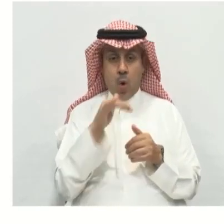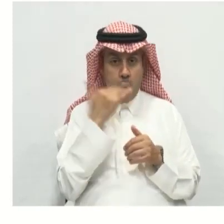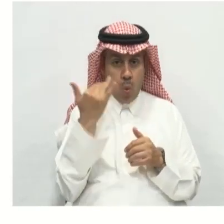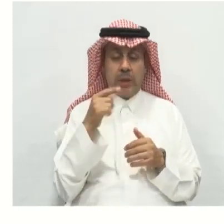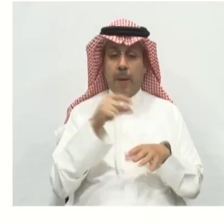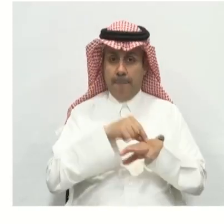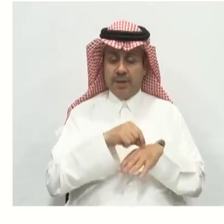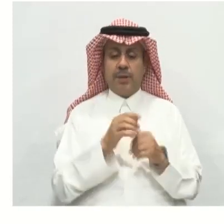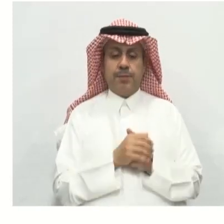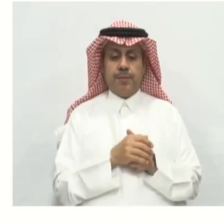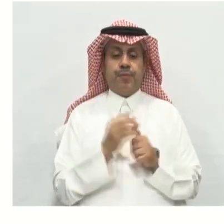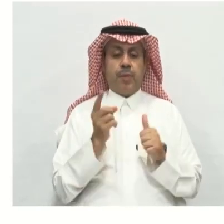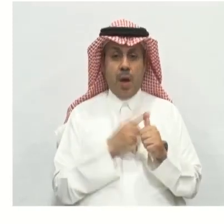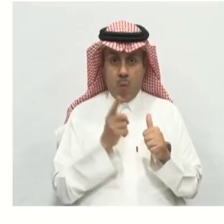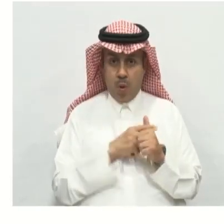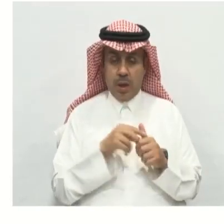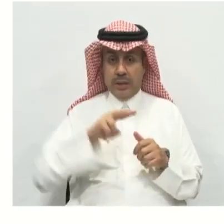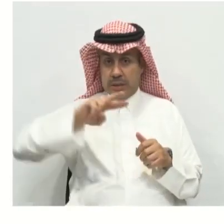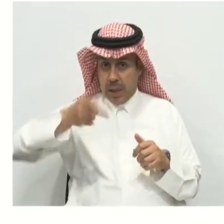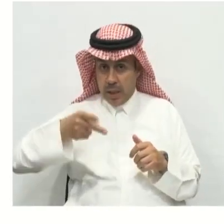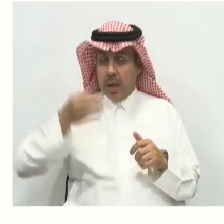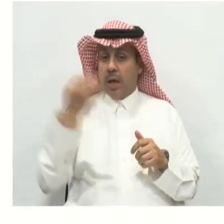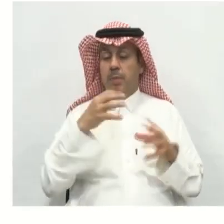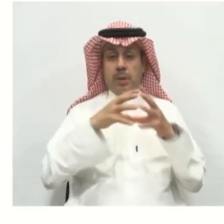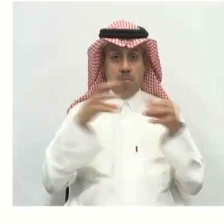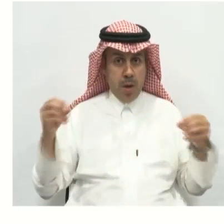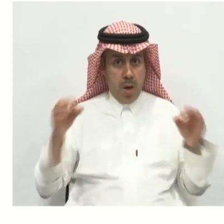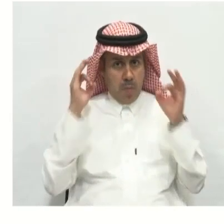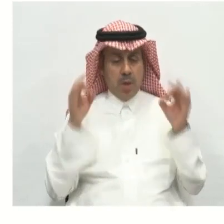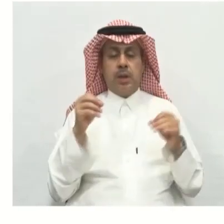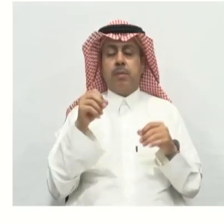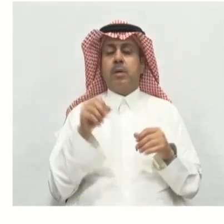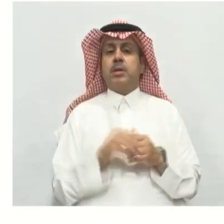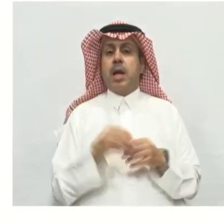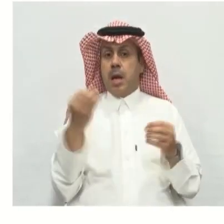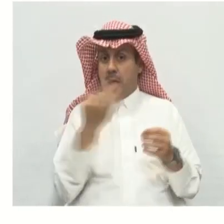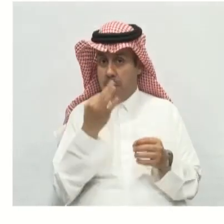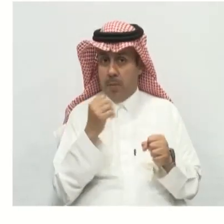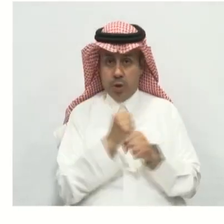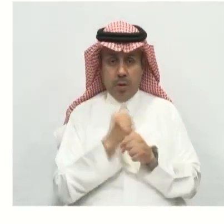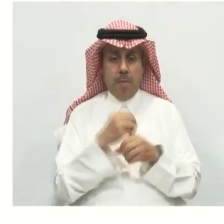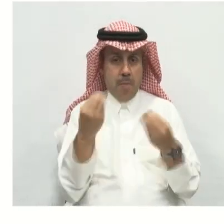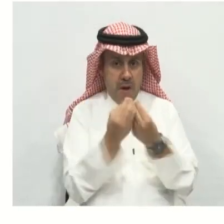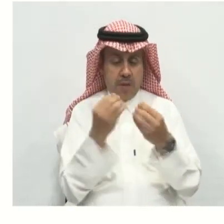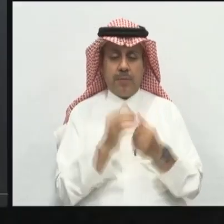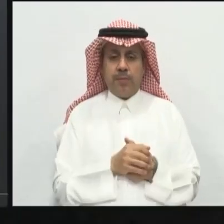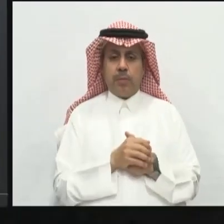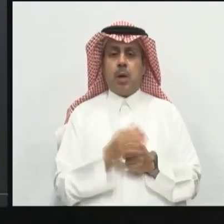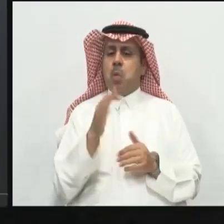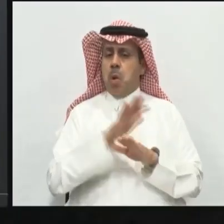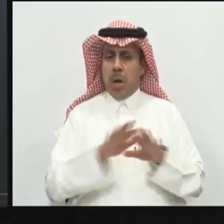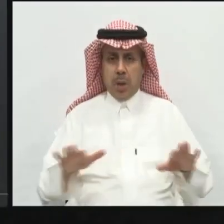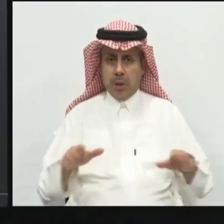البشريه اولا قد يتغير معنى الكلمه واهميتها حسب الكلمه المستخدمه معها وهذه في الطبيعه